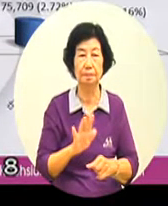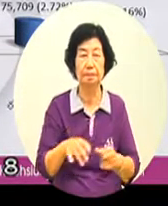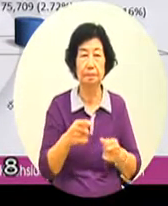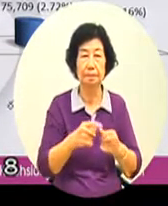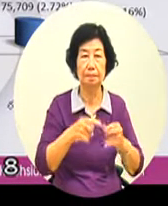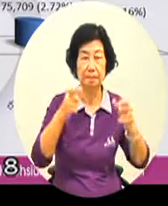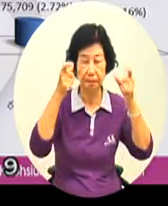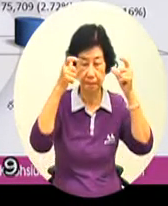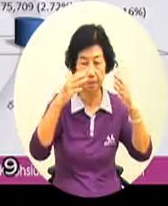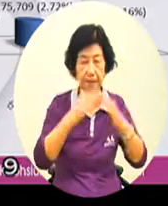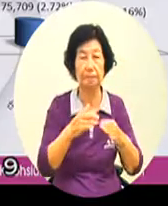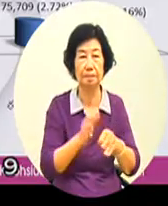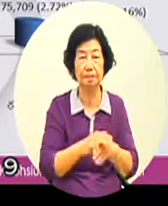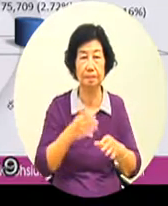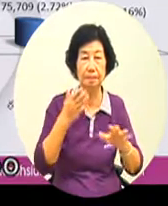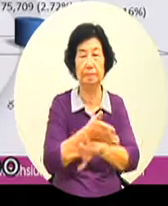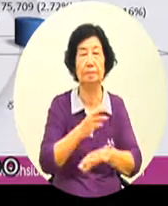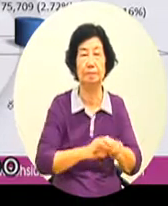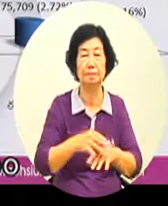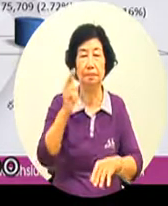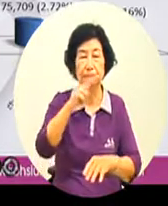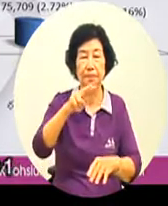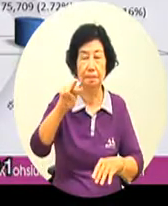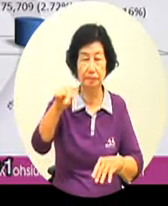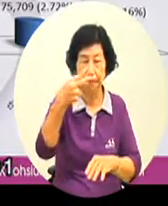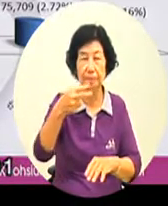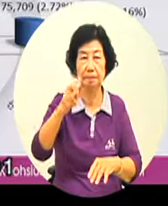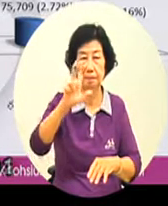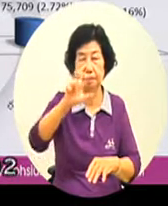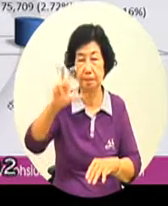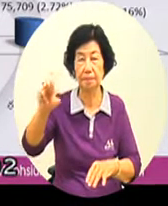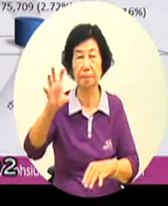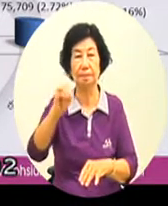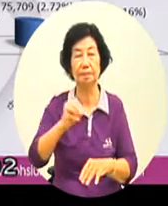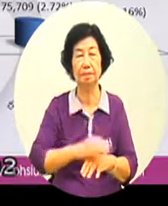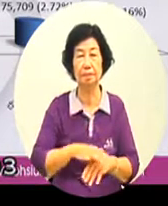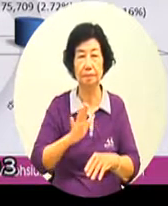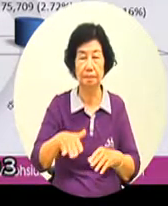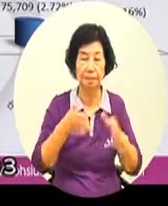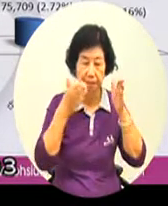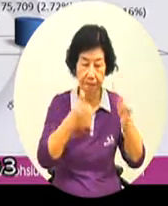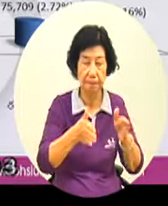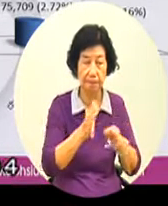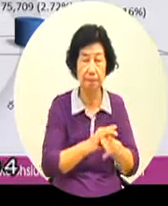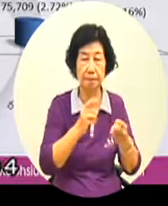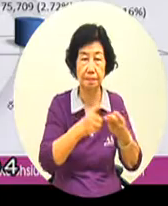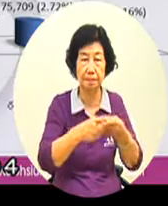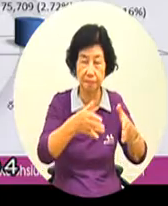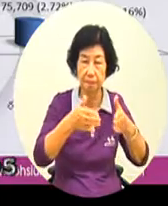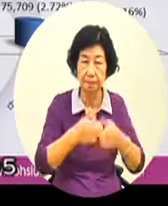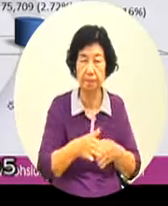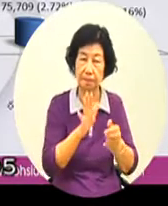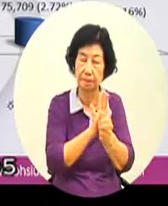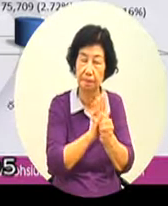过277万，那我们几个主要重点的服务对象的人口，我们针